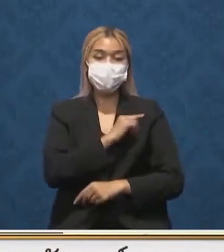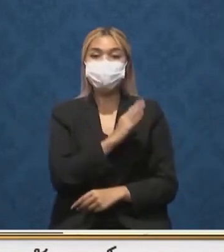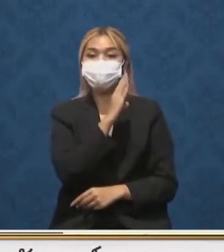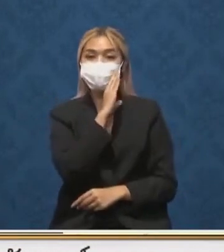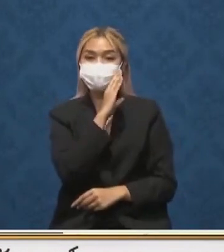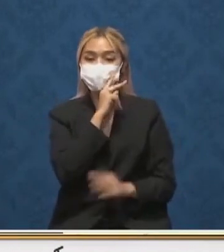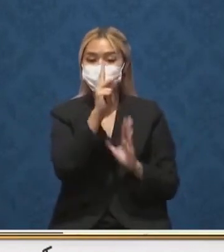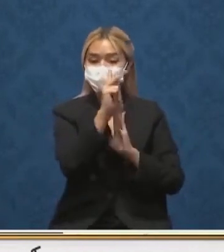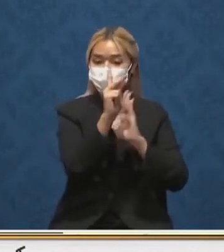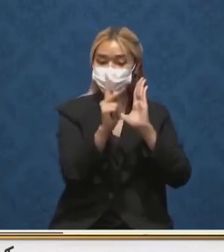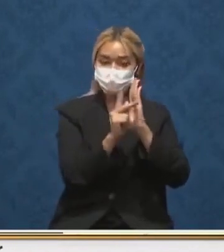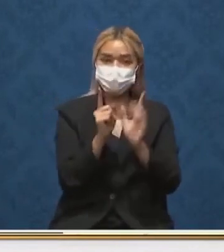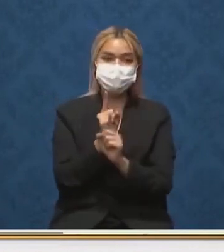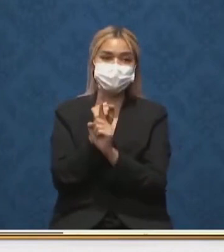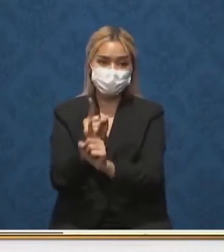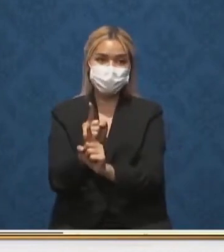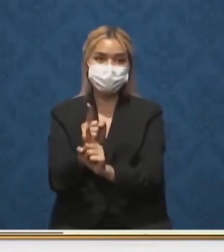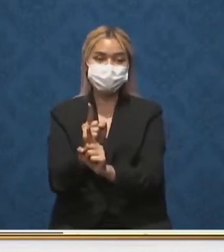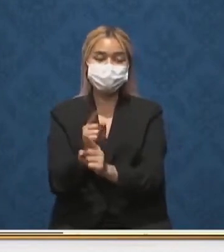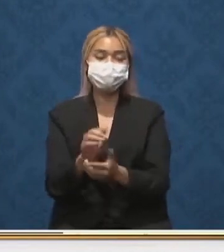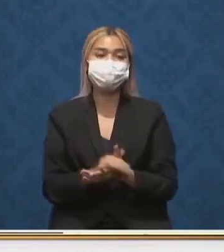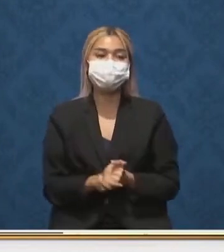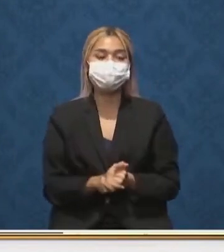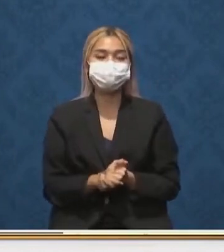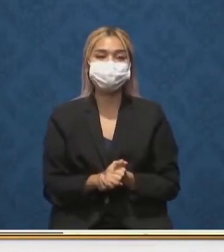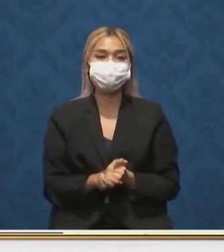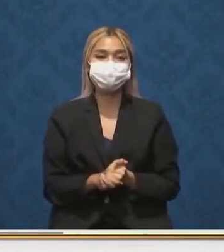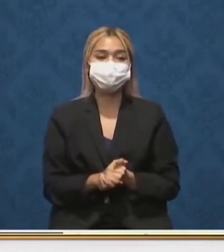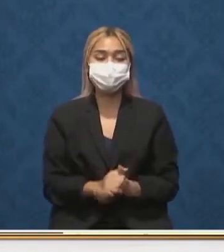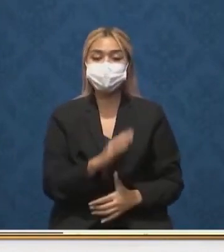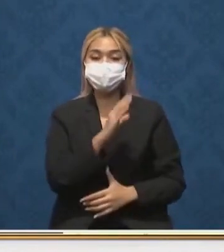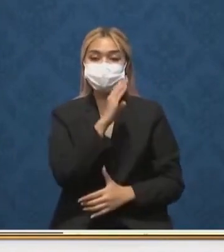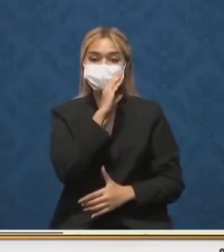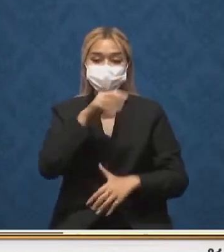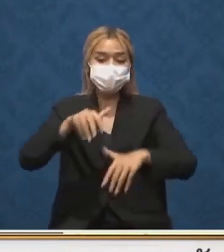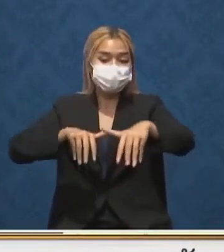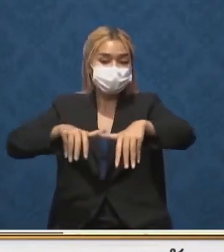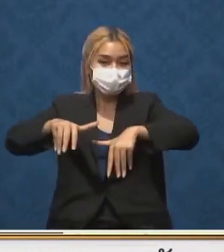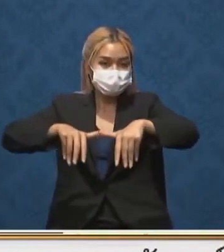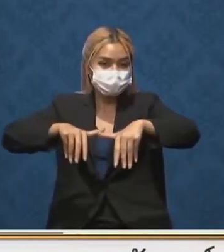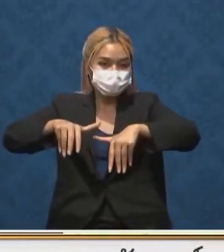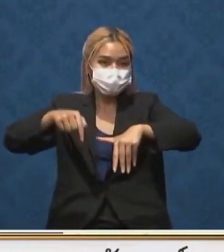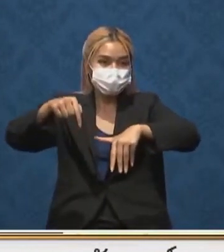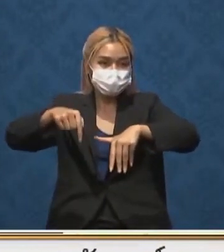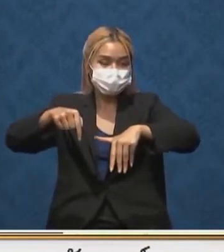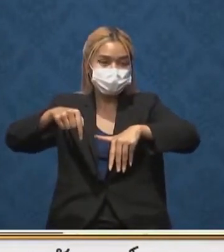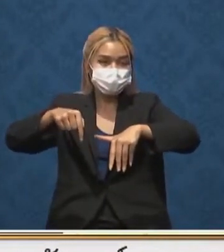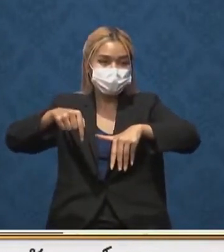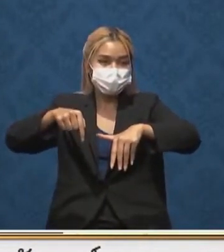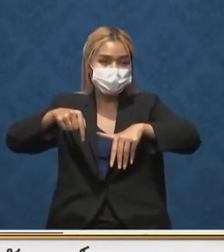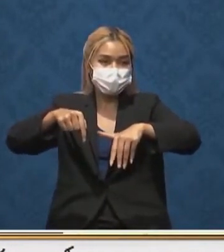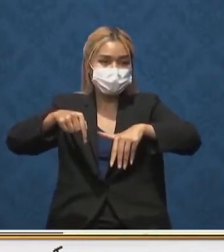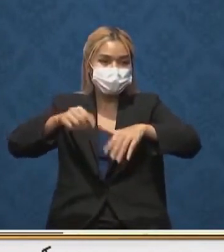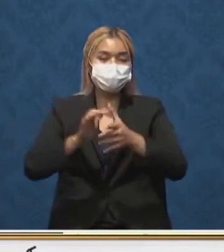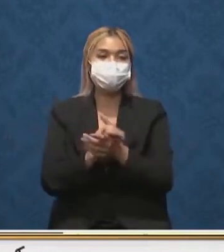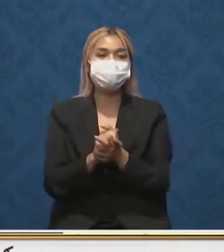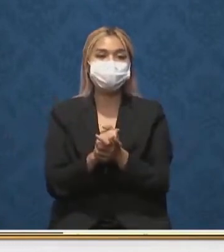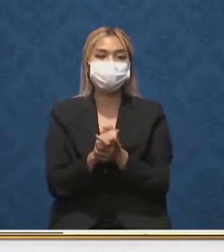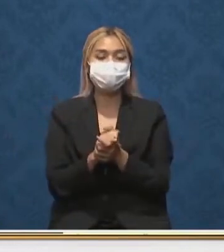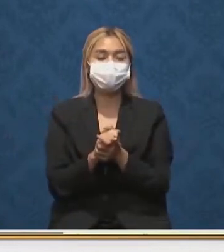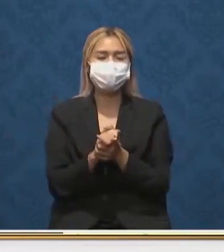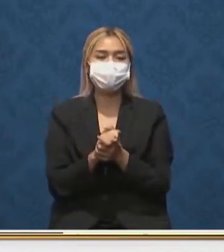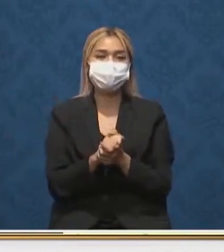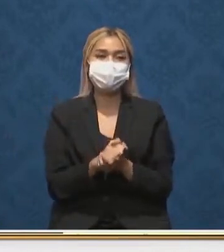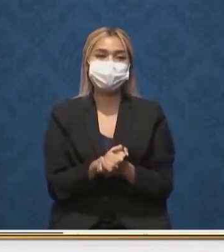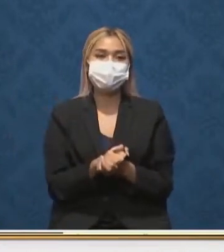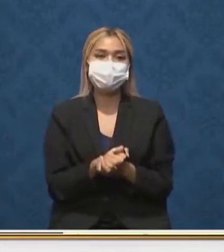กฎหมายกับราษฎรอยู่ในพื้นที่นั้นถ้าราษฎรนั้นเป็นผู้ที่อ่อนด้อยอย่างที่ว่าที่เราผมได้เรียนตั้งแต่แรกนะ